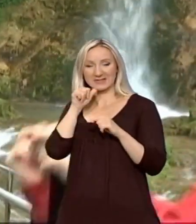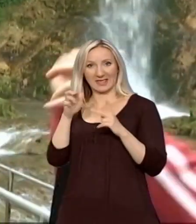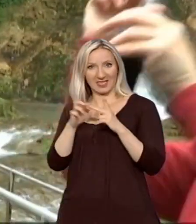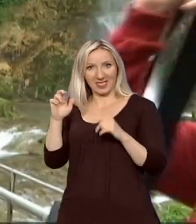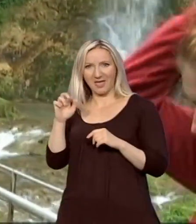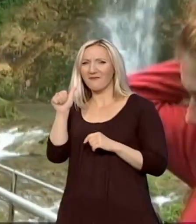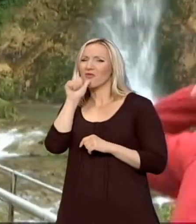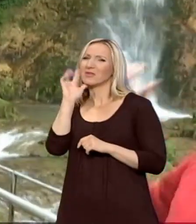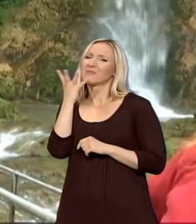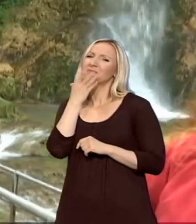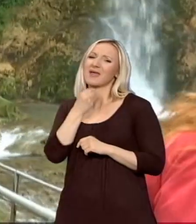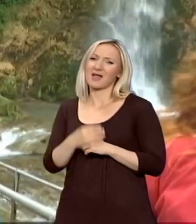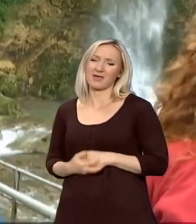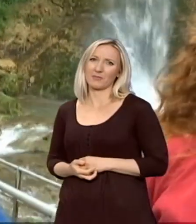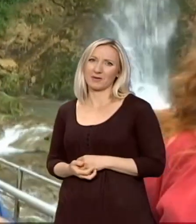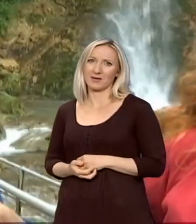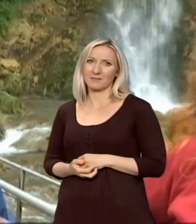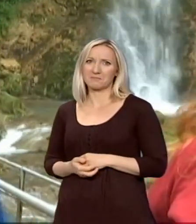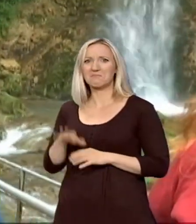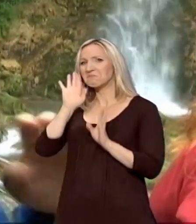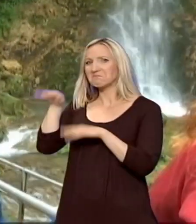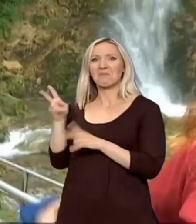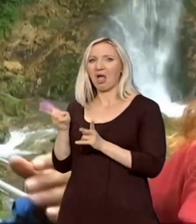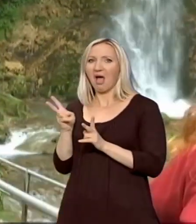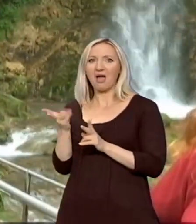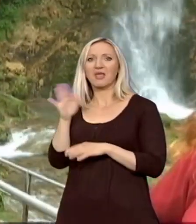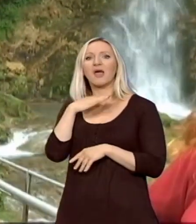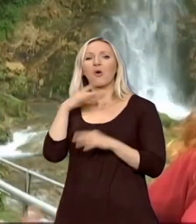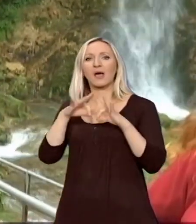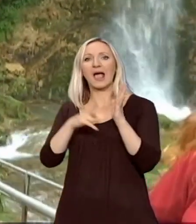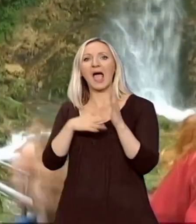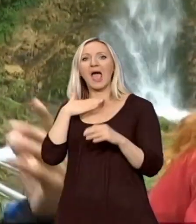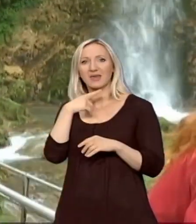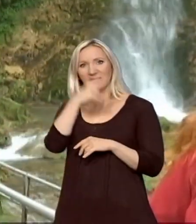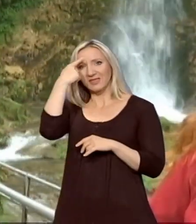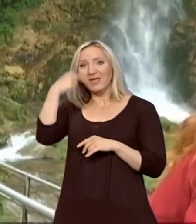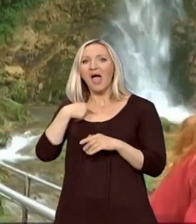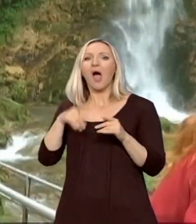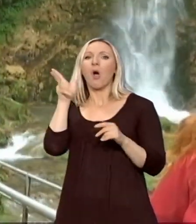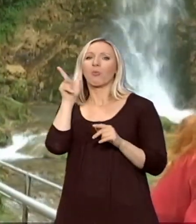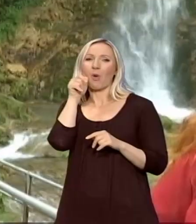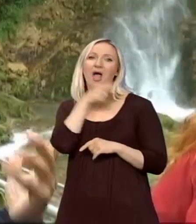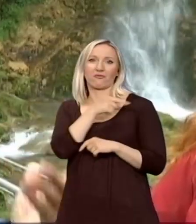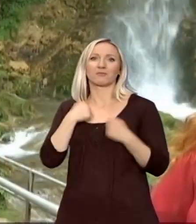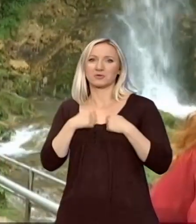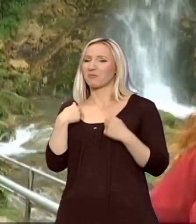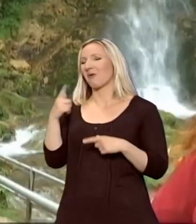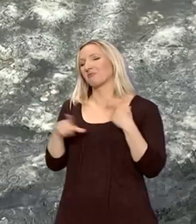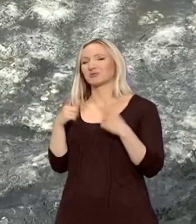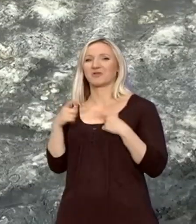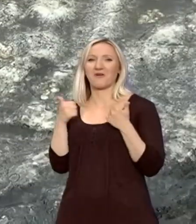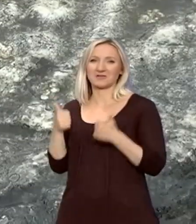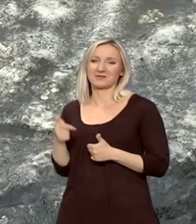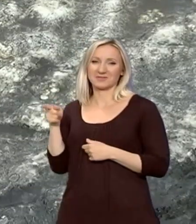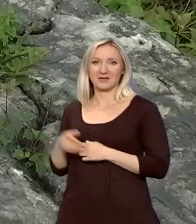Voda je prelepa. Manje je hladna od one u Gangu gde se obično kupam. Uživao sam.